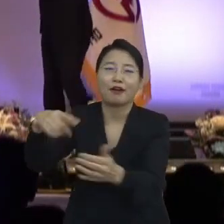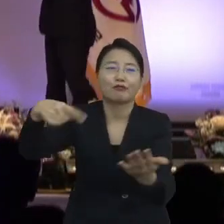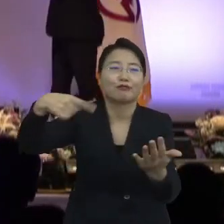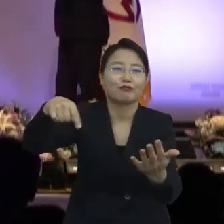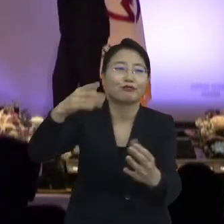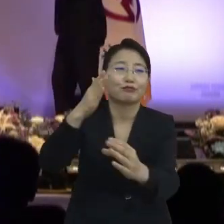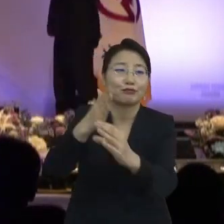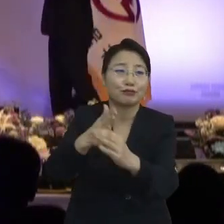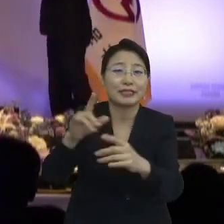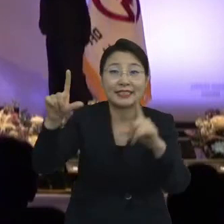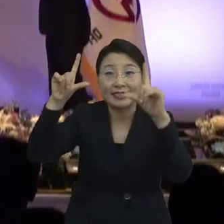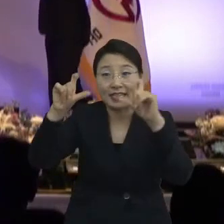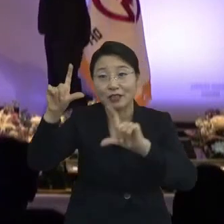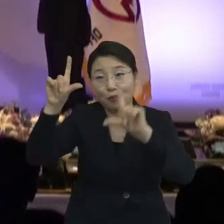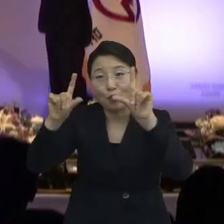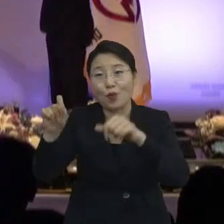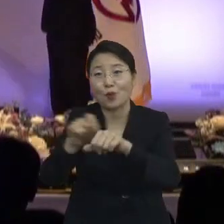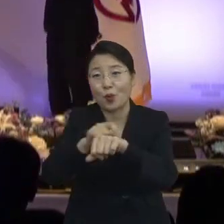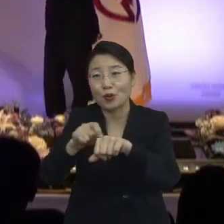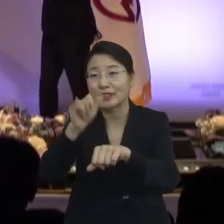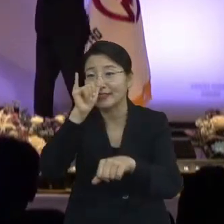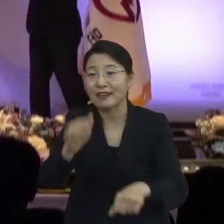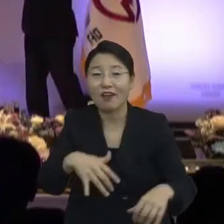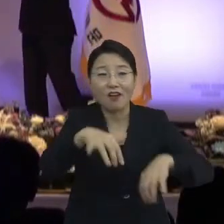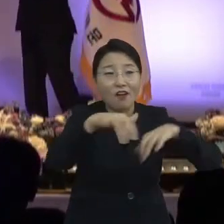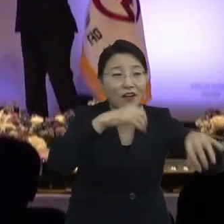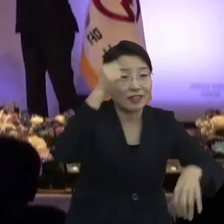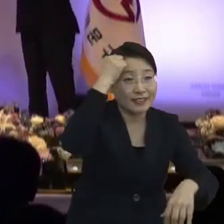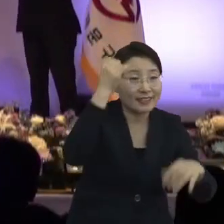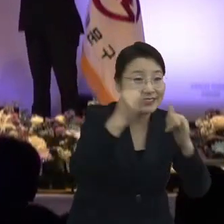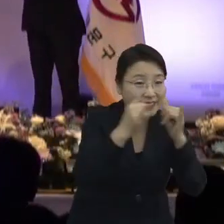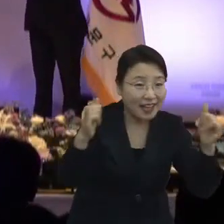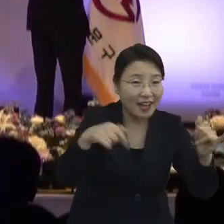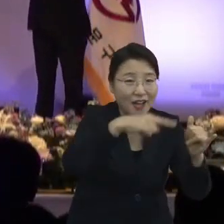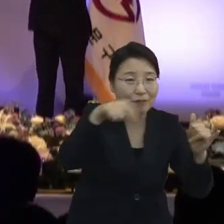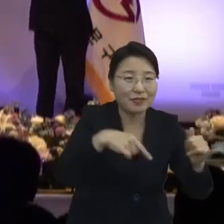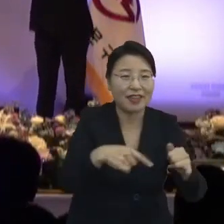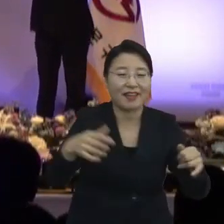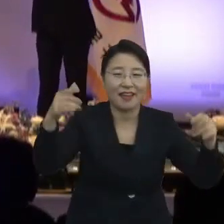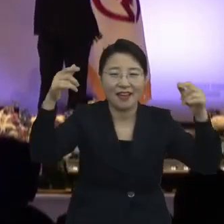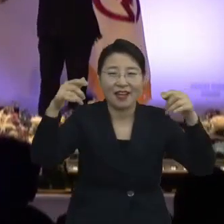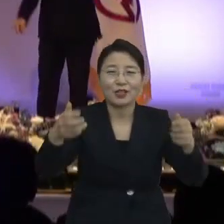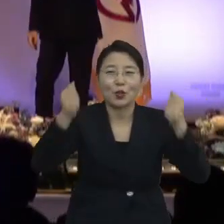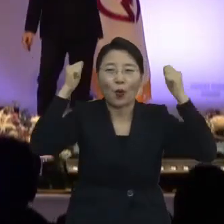사진이 특이하죠. 노숙인 분들한테 저렇게 다 학사모를 씌워주셨어요.